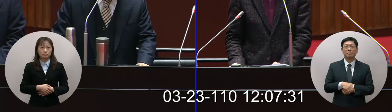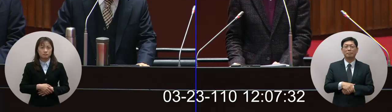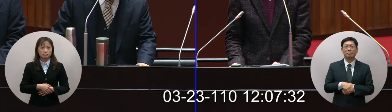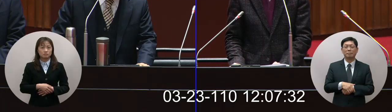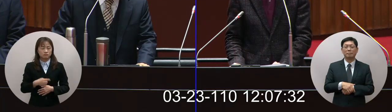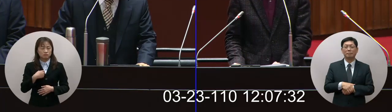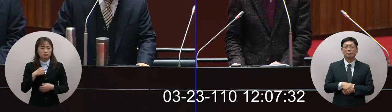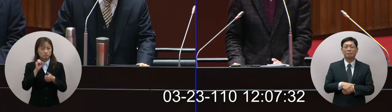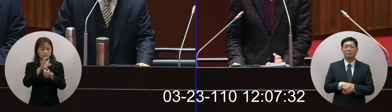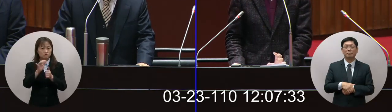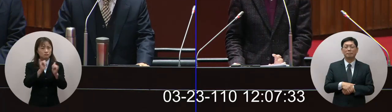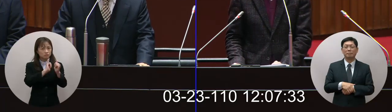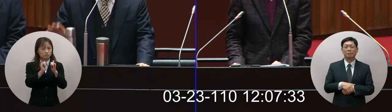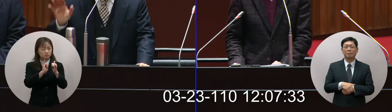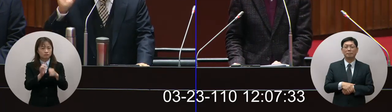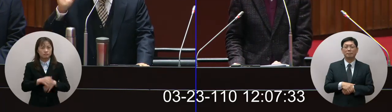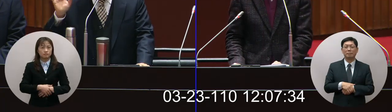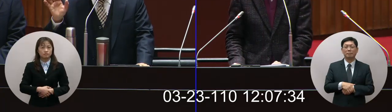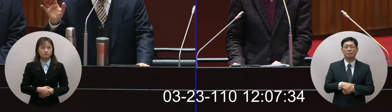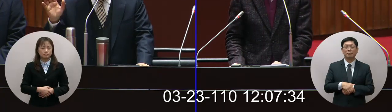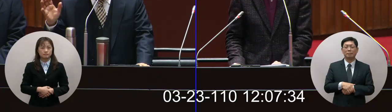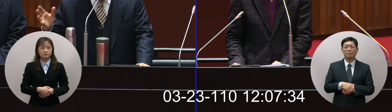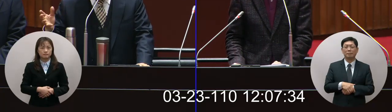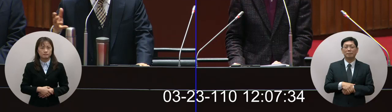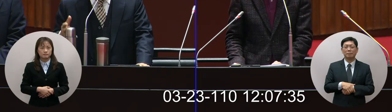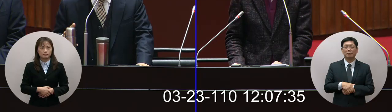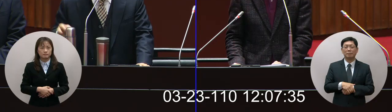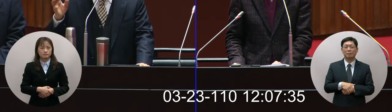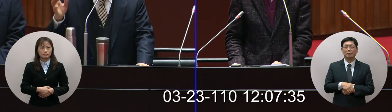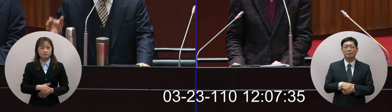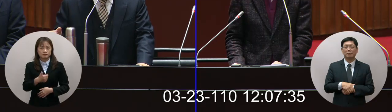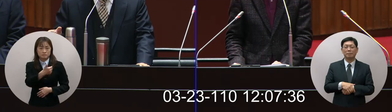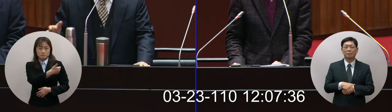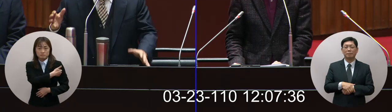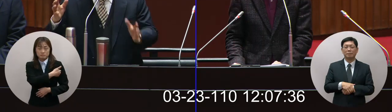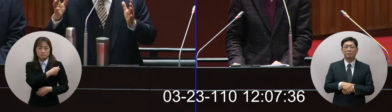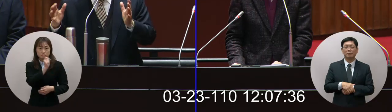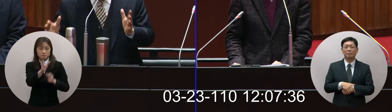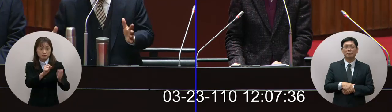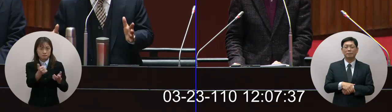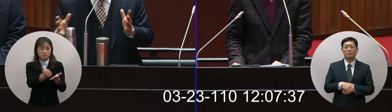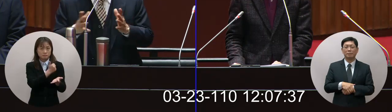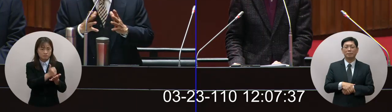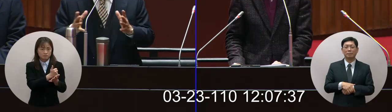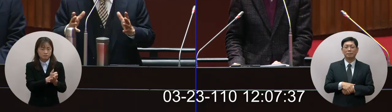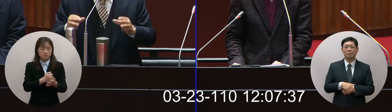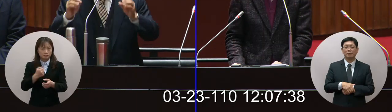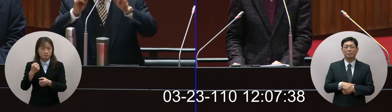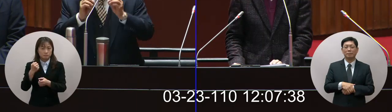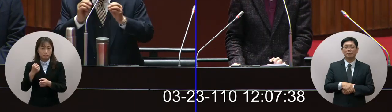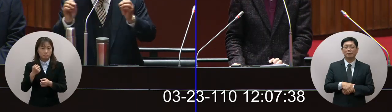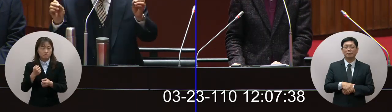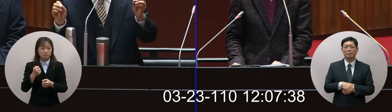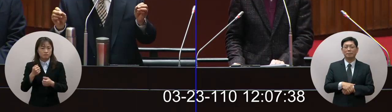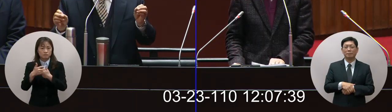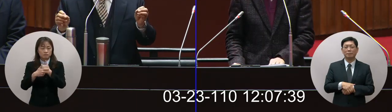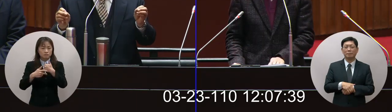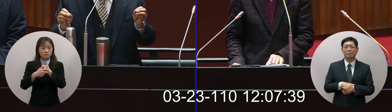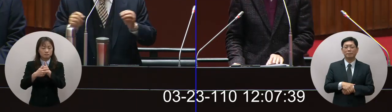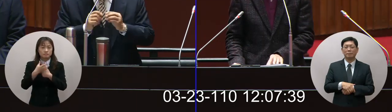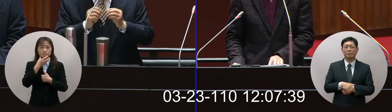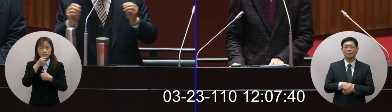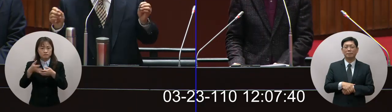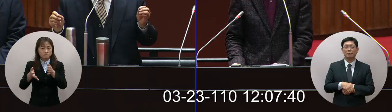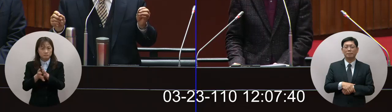人同胞报告，这个我们疫苗进口经过卫务部食药署详细的检